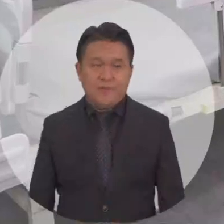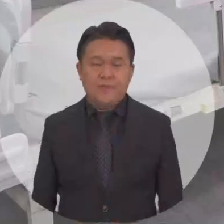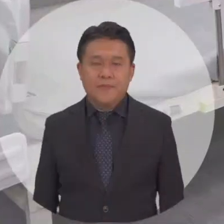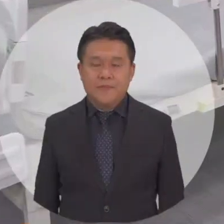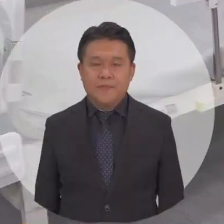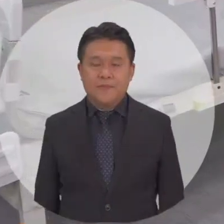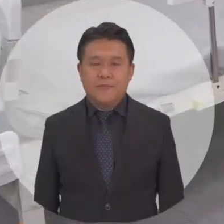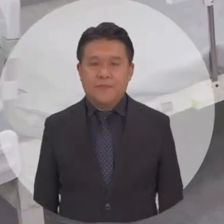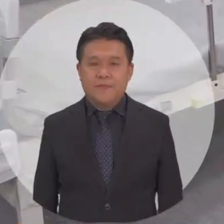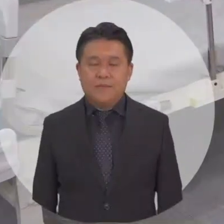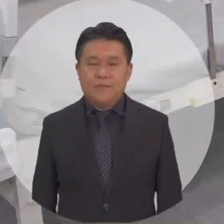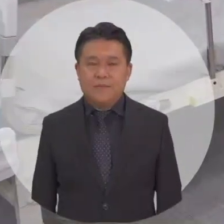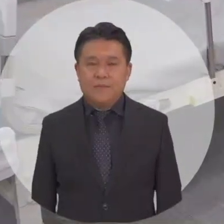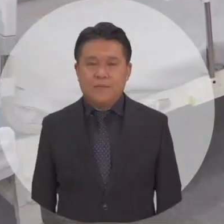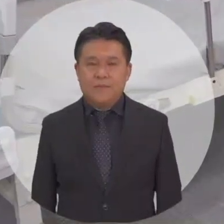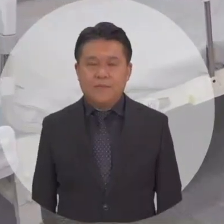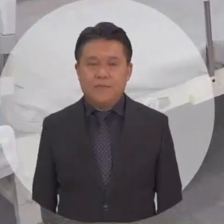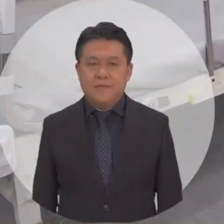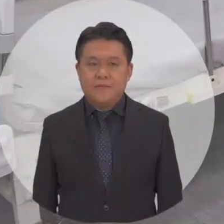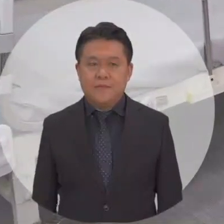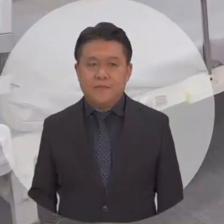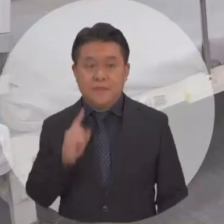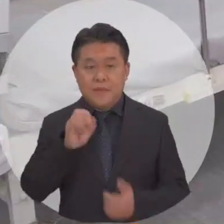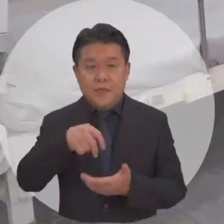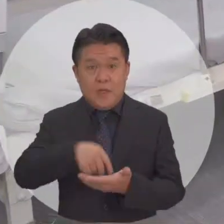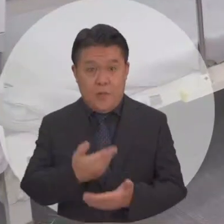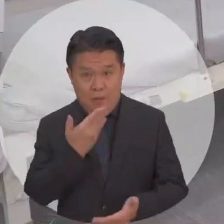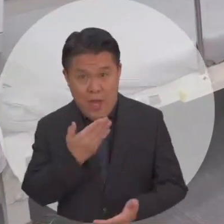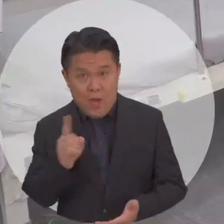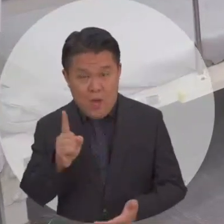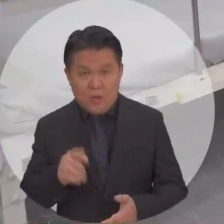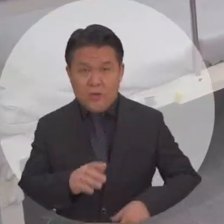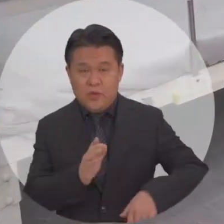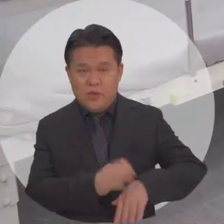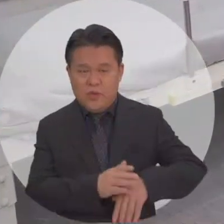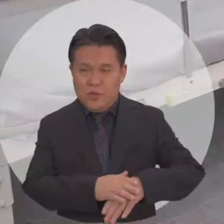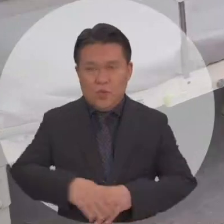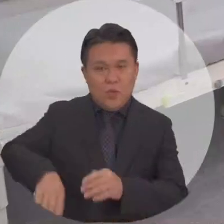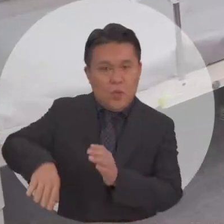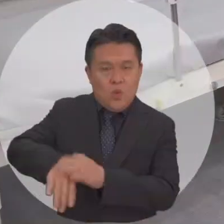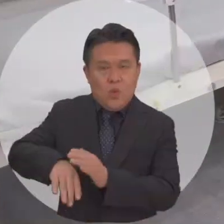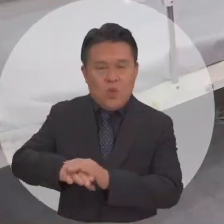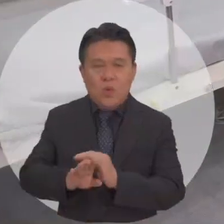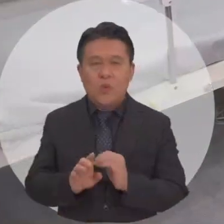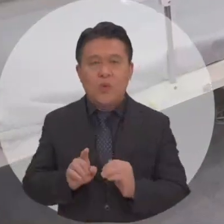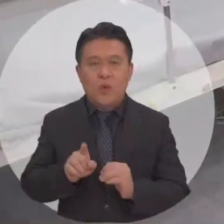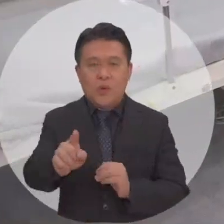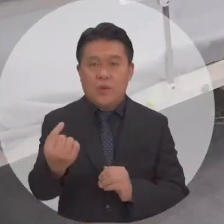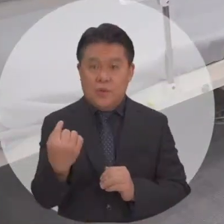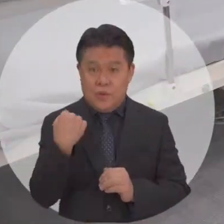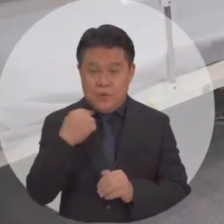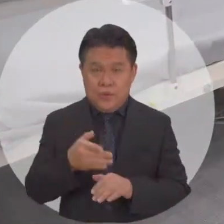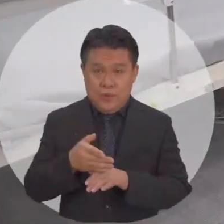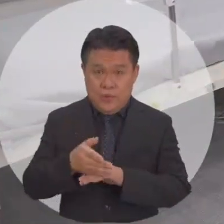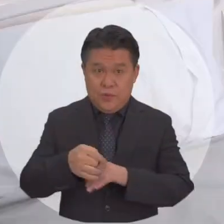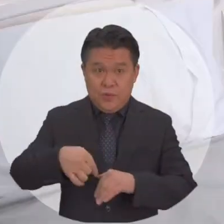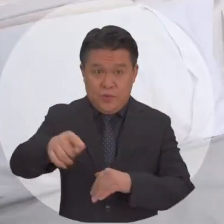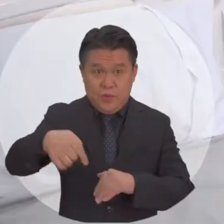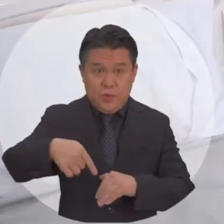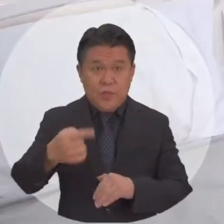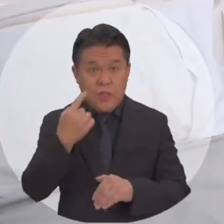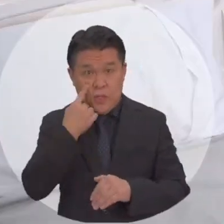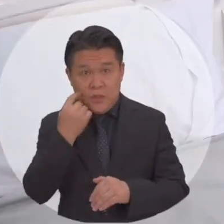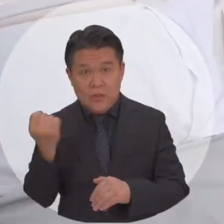서 있는 동작이 가능하면 왼쪽, 오른쪽, 앞쪽, 뒤쪽으로 천천히 이동하거나 가볍게 제자리